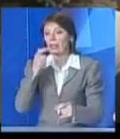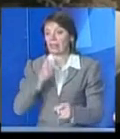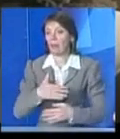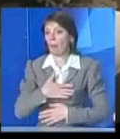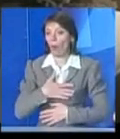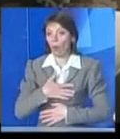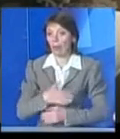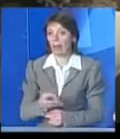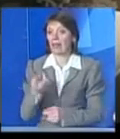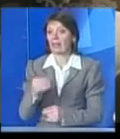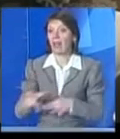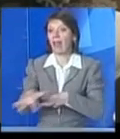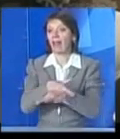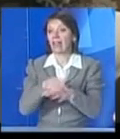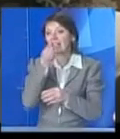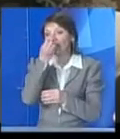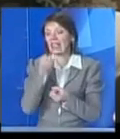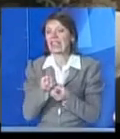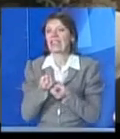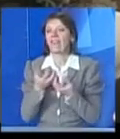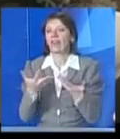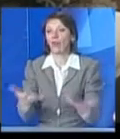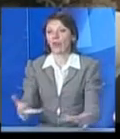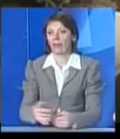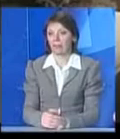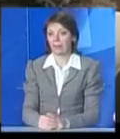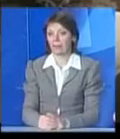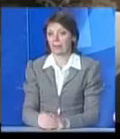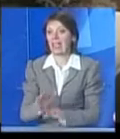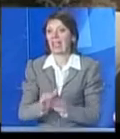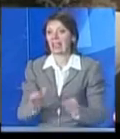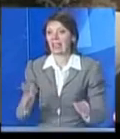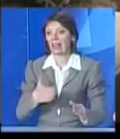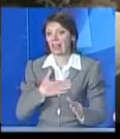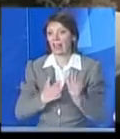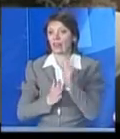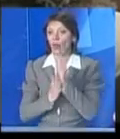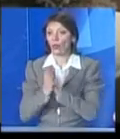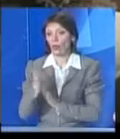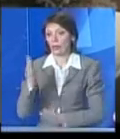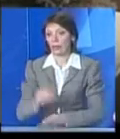полюбити, для нас квіти цвітуть і діти наші ростуть.